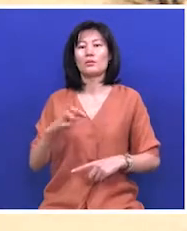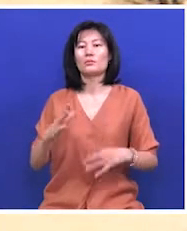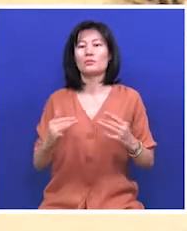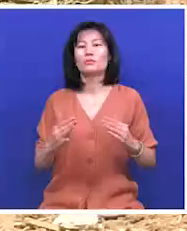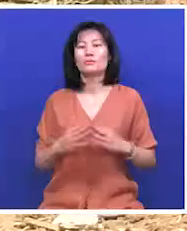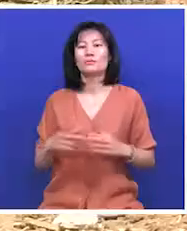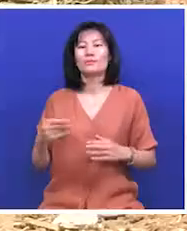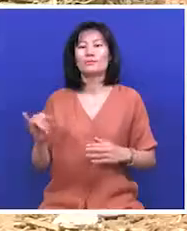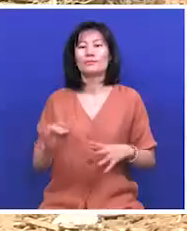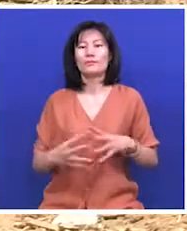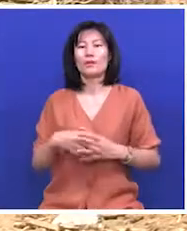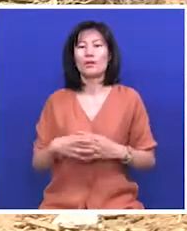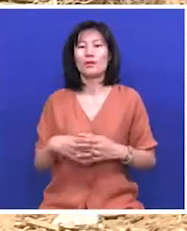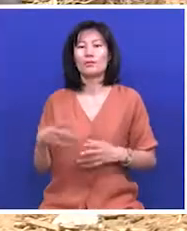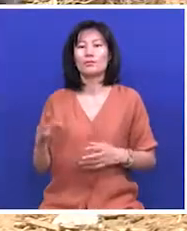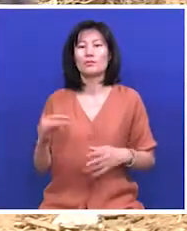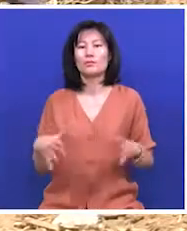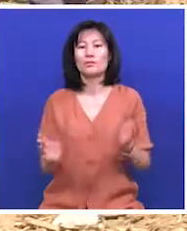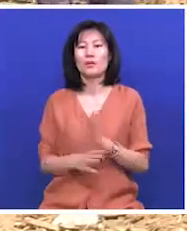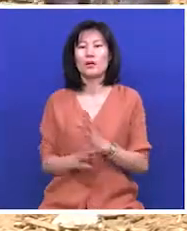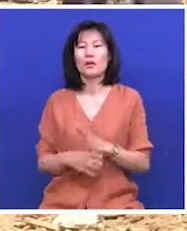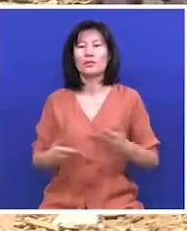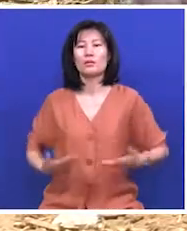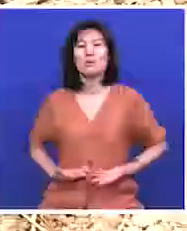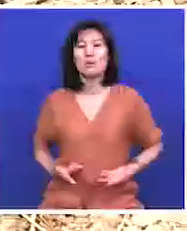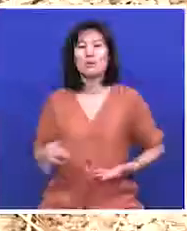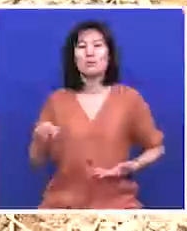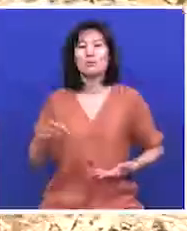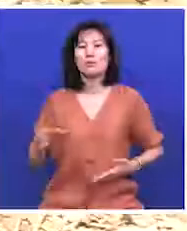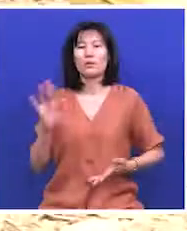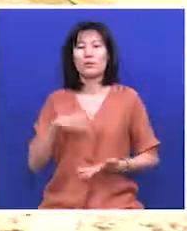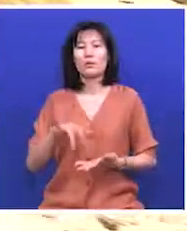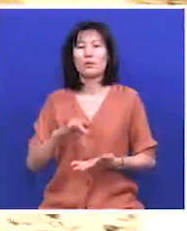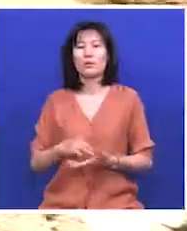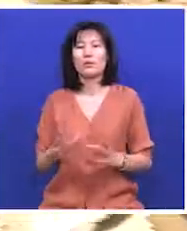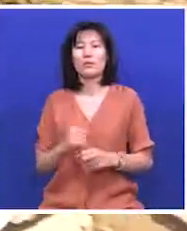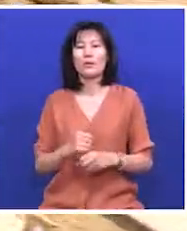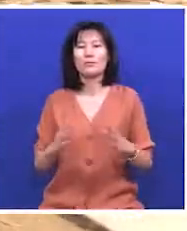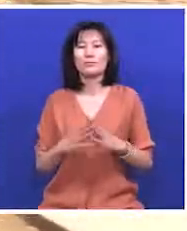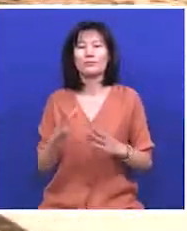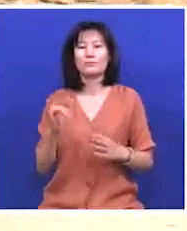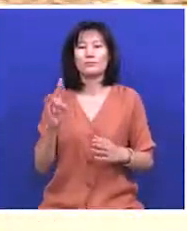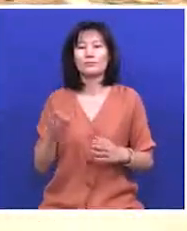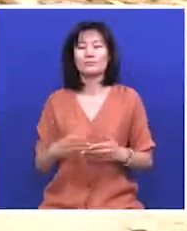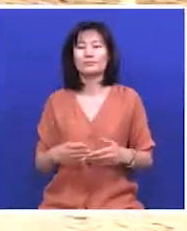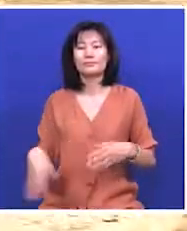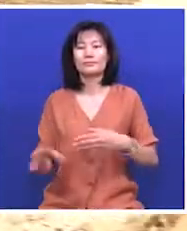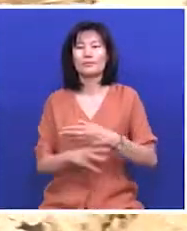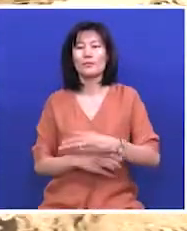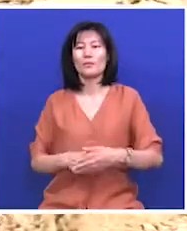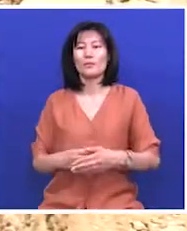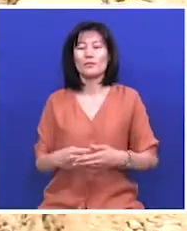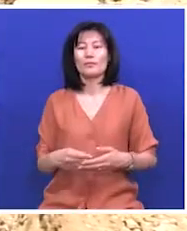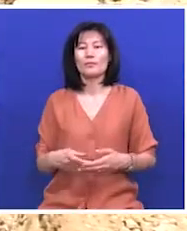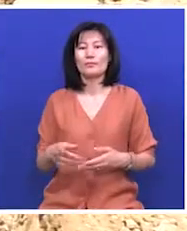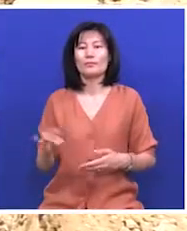бұзылайын деп тұр Фердауси ауылындағы Нұрдала көшесінің тұрғыны Абдрахим Халандаровтың баспанасы тасқын судың салдарынан